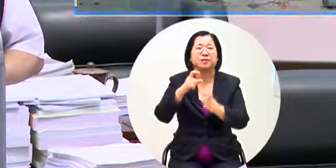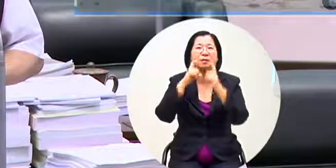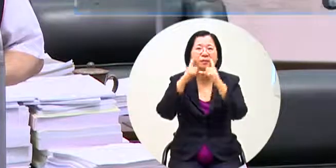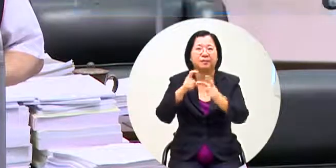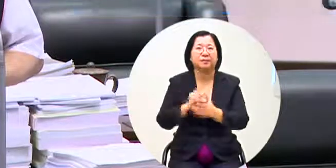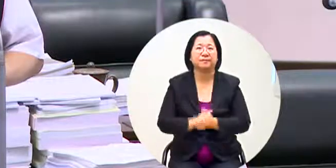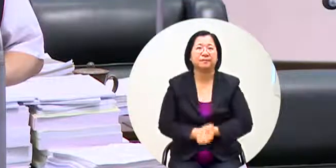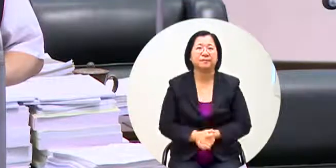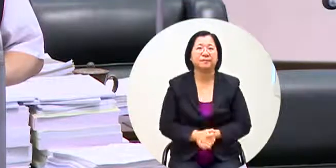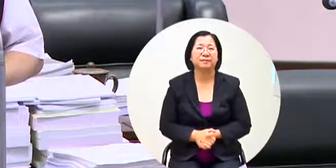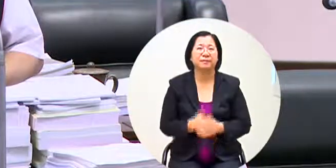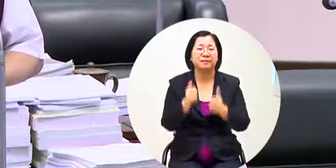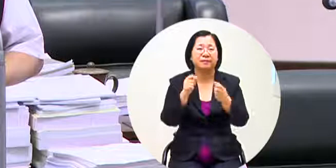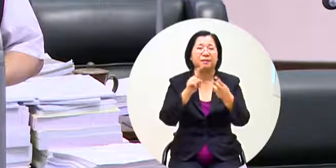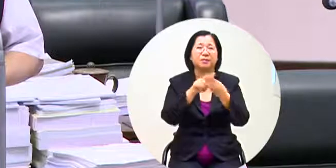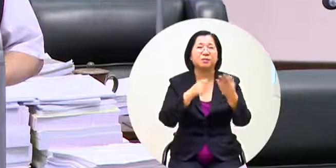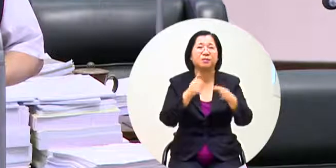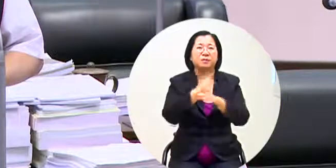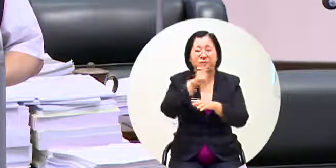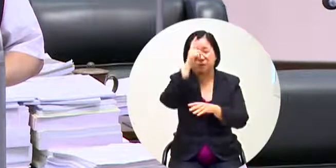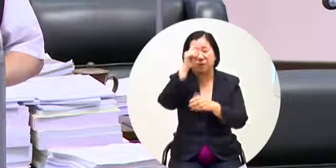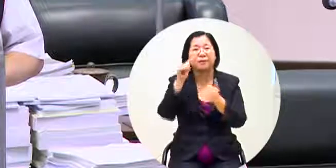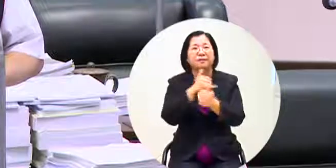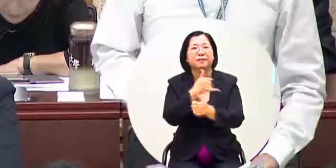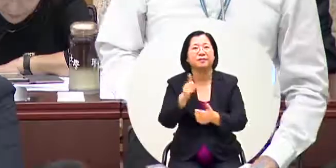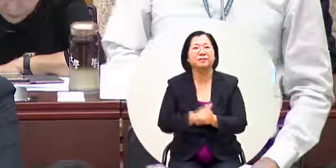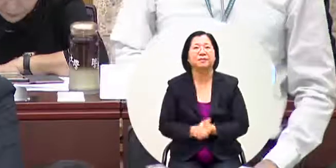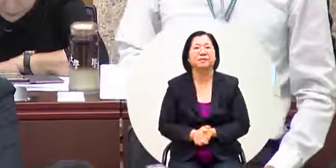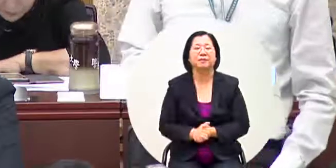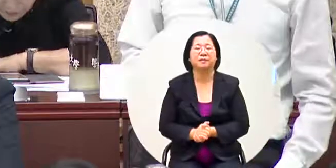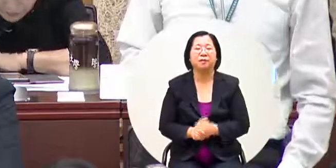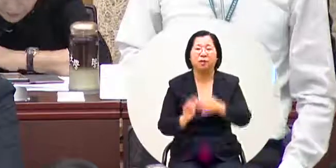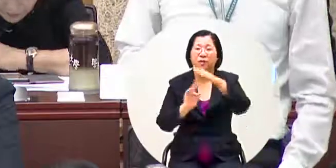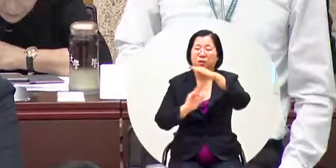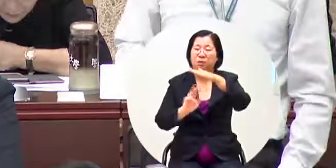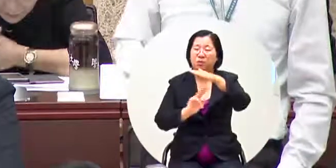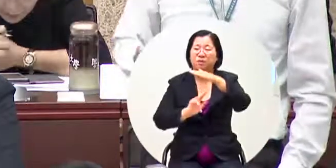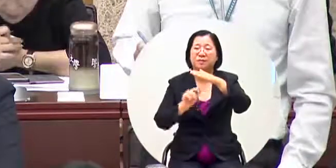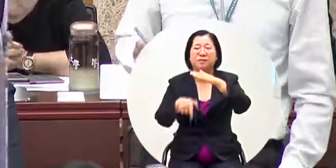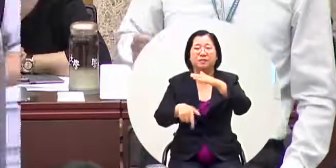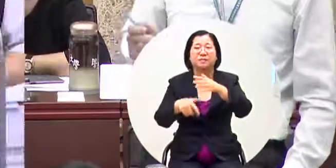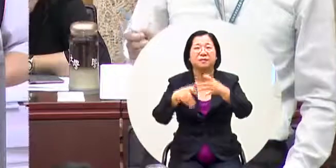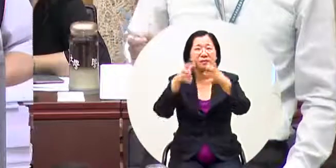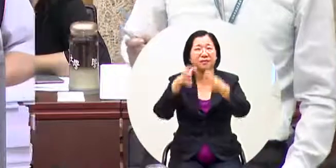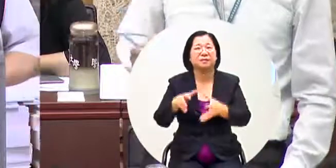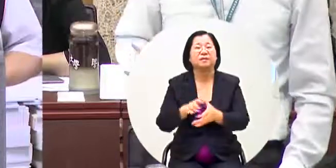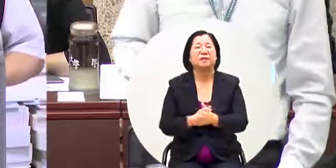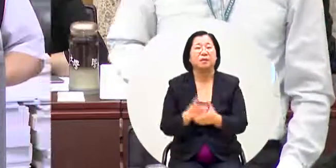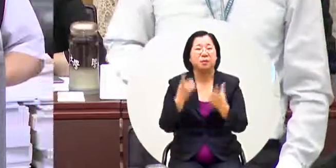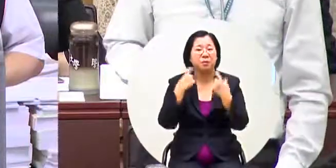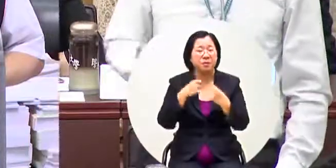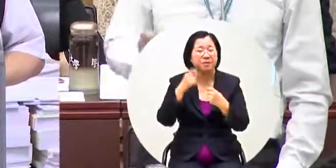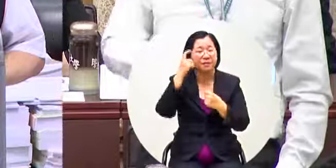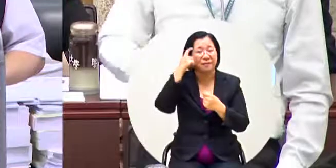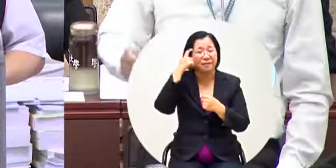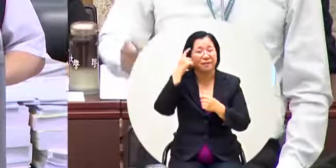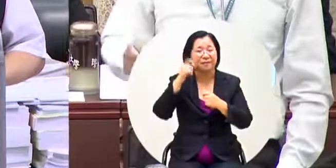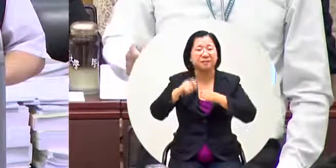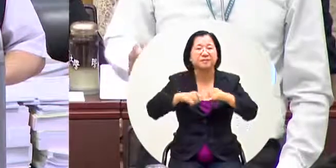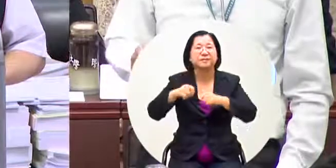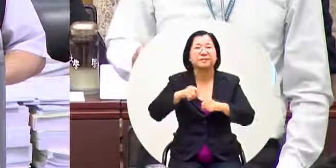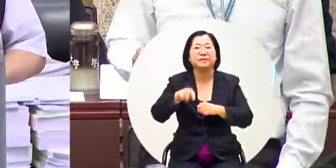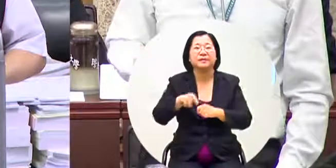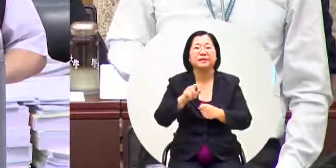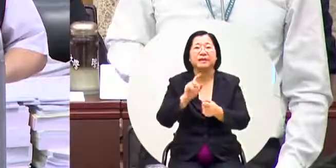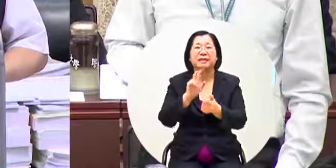议员哦。国道七号要起啊，原来的计划就是咱有大林埔要有新生地